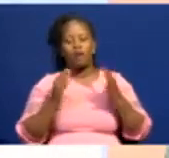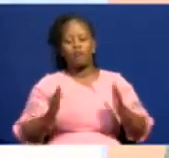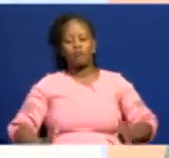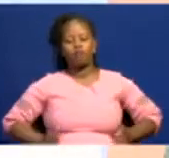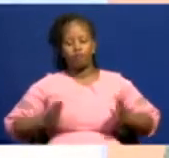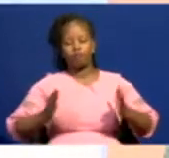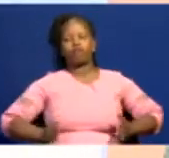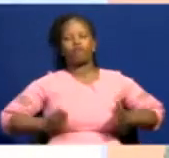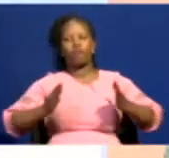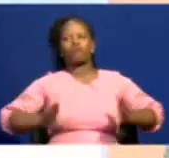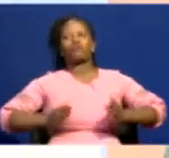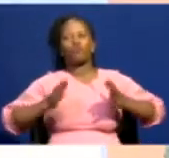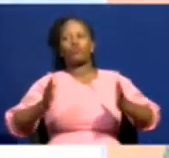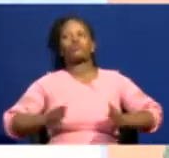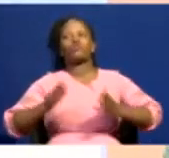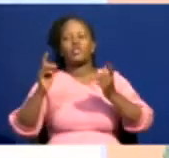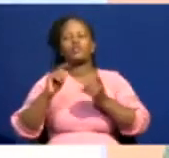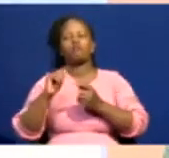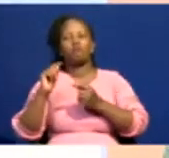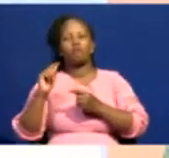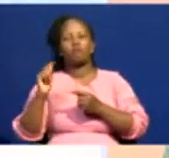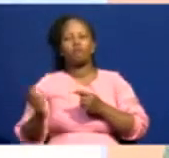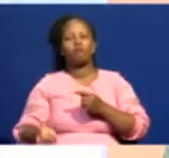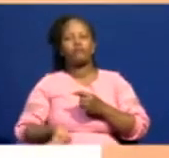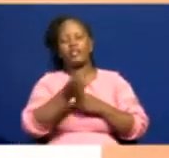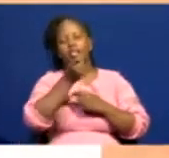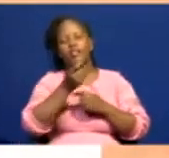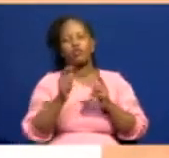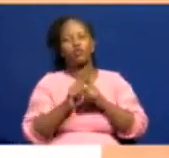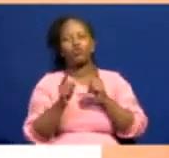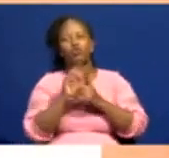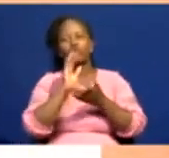kucheza kuelekea kuwa professionals.